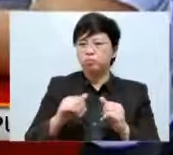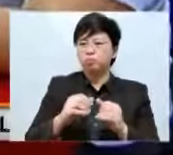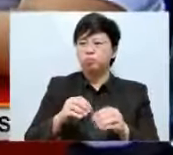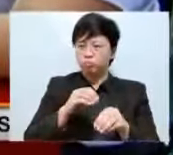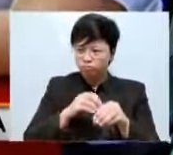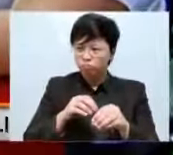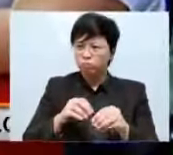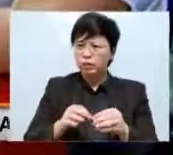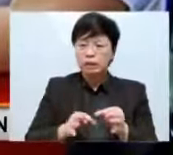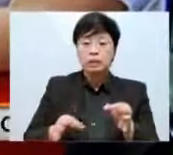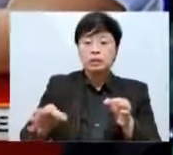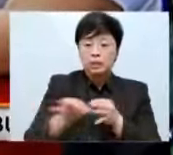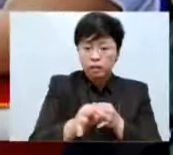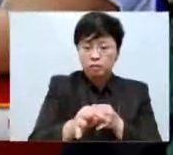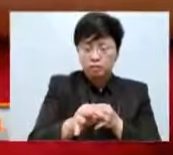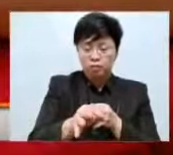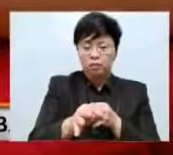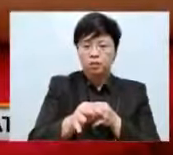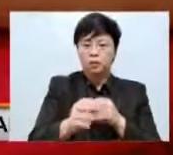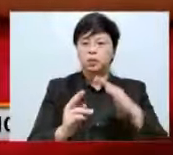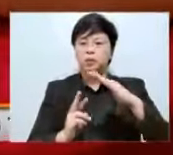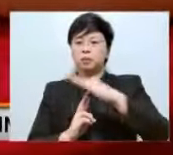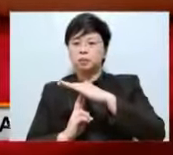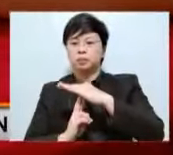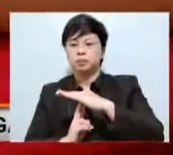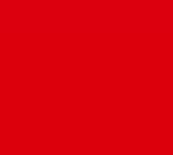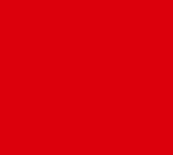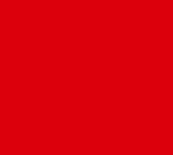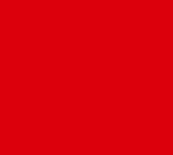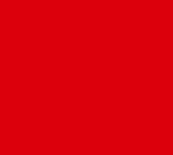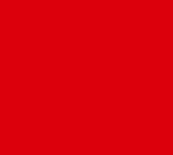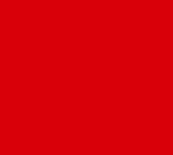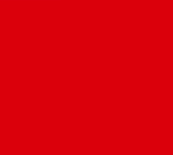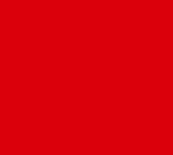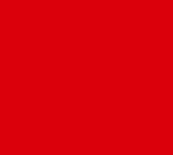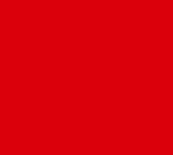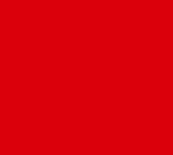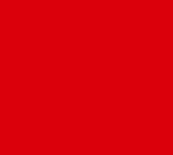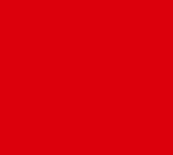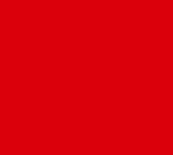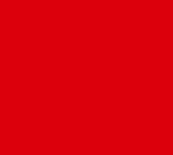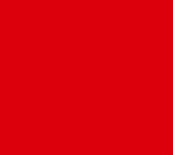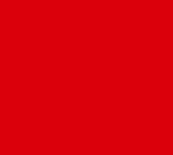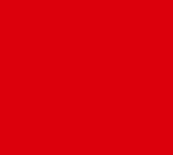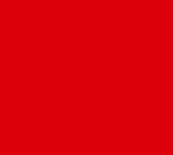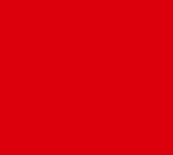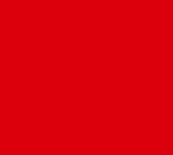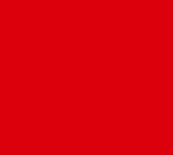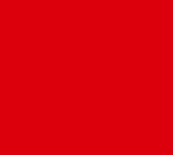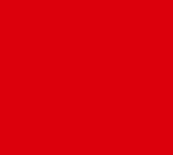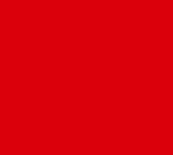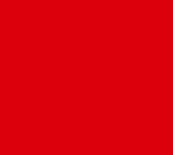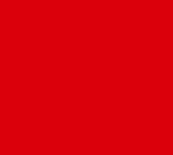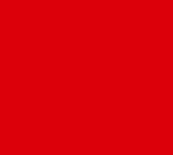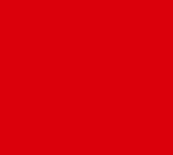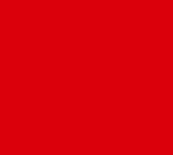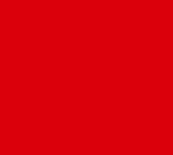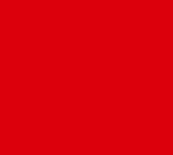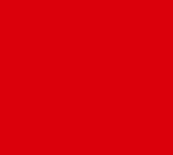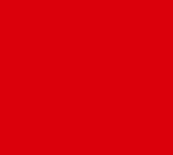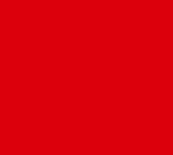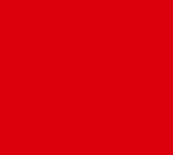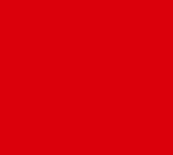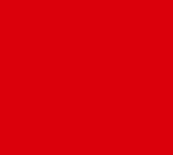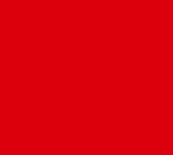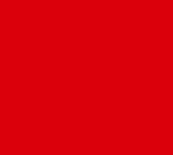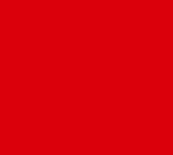Nagbabalita mula sa frontline, JC Cosico News 5. Mga kapatid, Jiggy Manikad po, iba na ang may alam at may pakialam